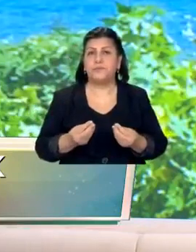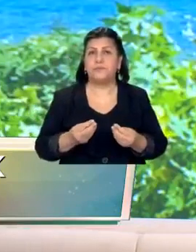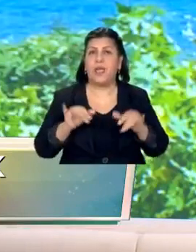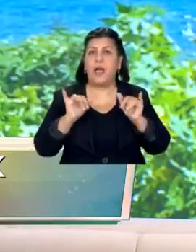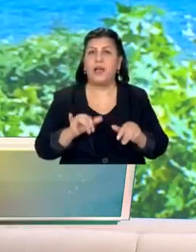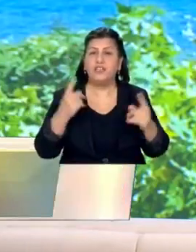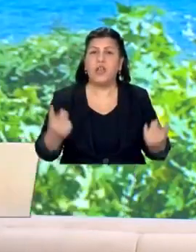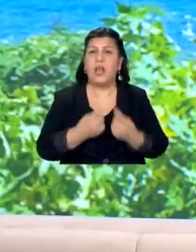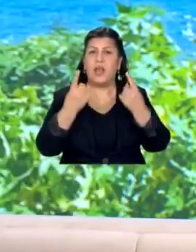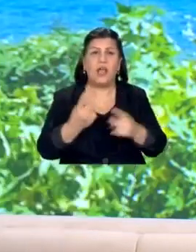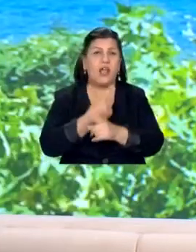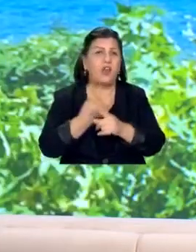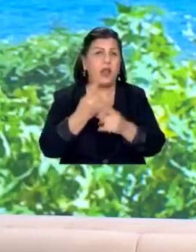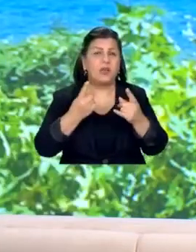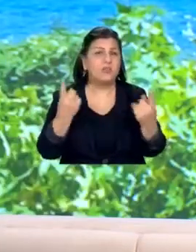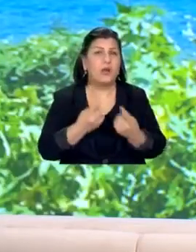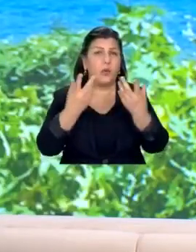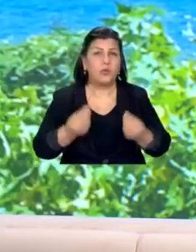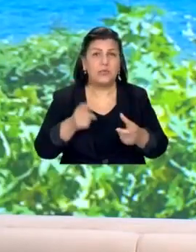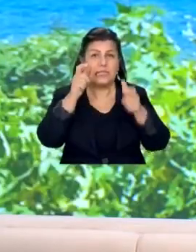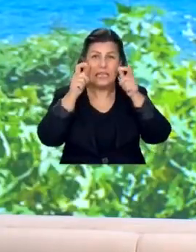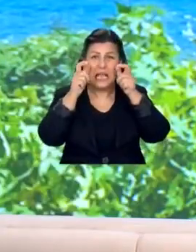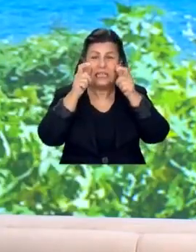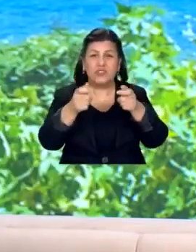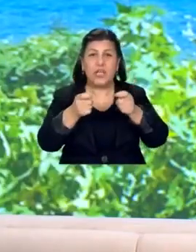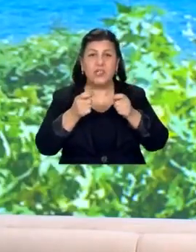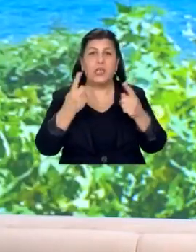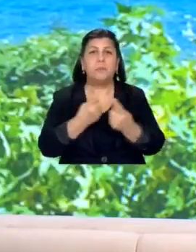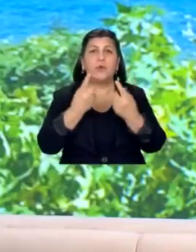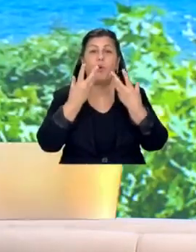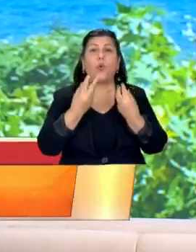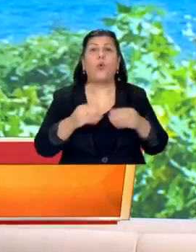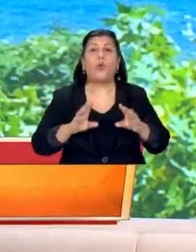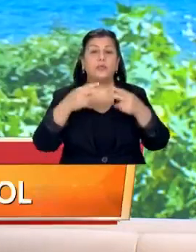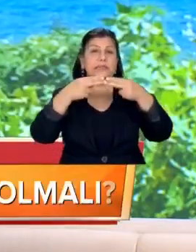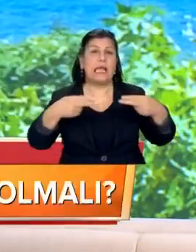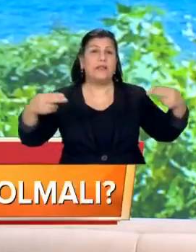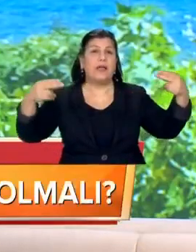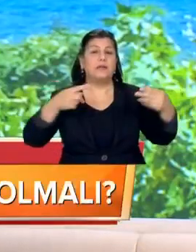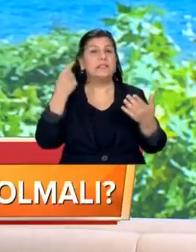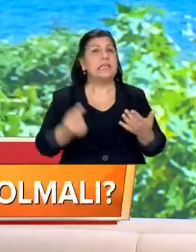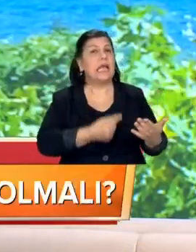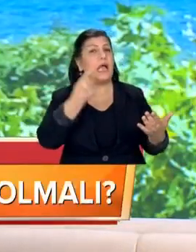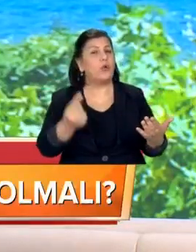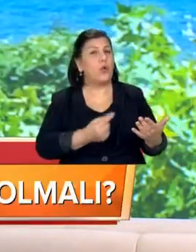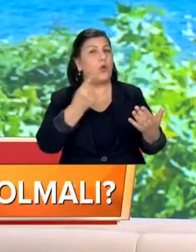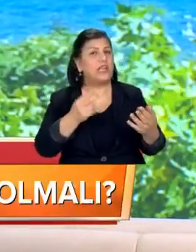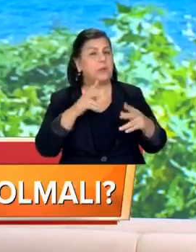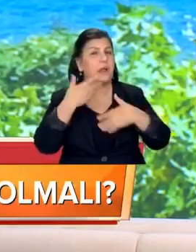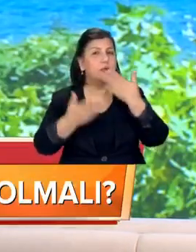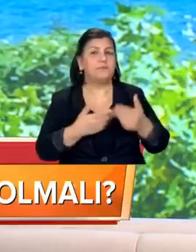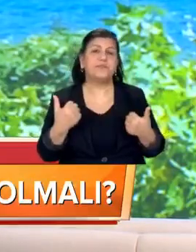oluyor dikkatinizi Çekecek başka şeyler yok abi şöyle bir senaryo olabilir dedim ki eşiniz